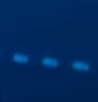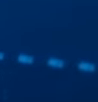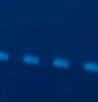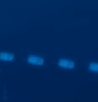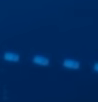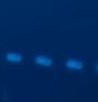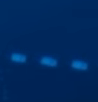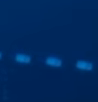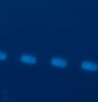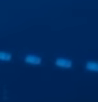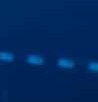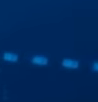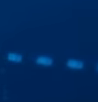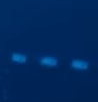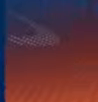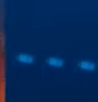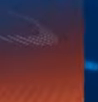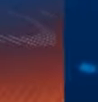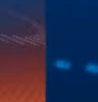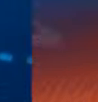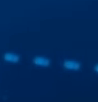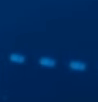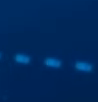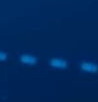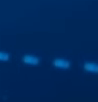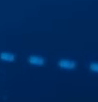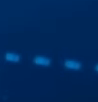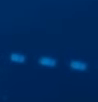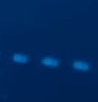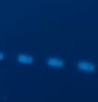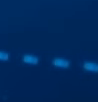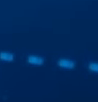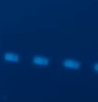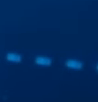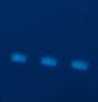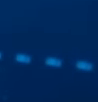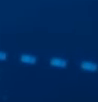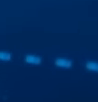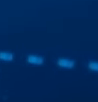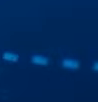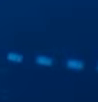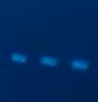Евро 420 теңге 11 тиын. Ресей рублі 5 теңге